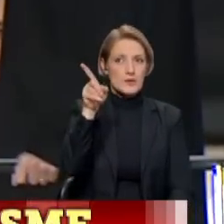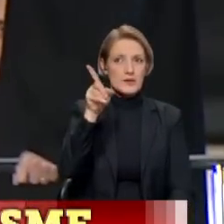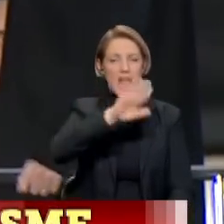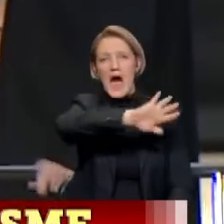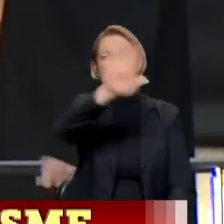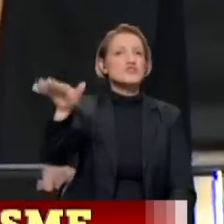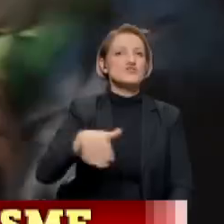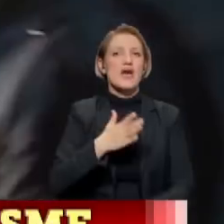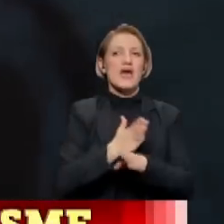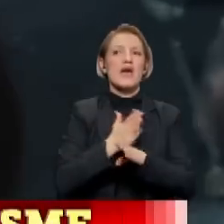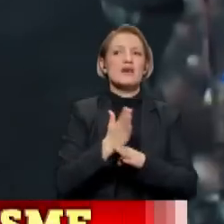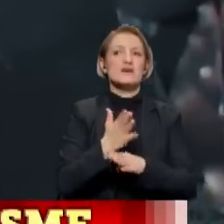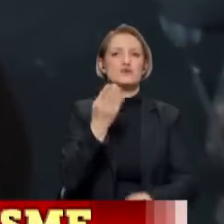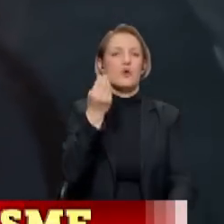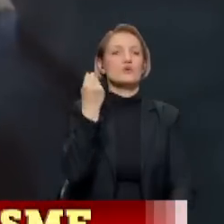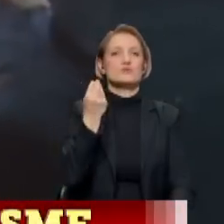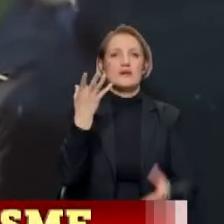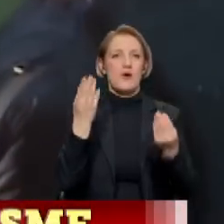Her şey